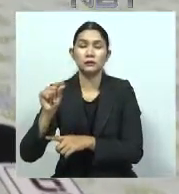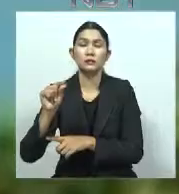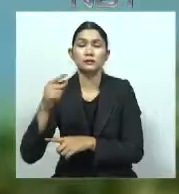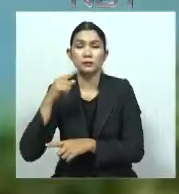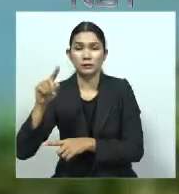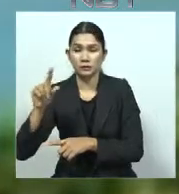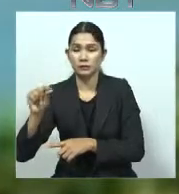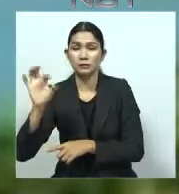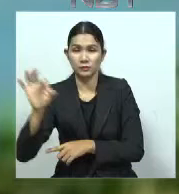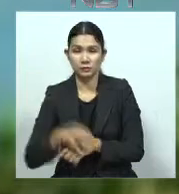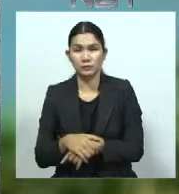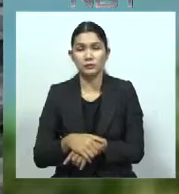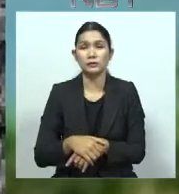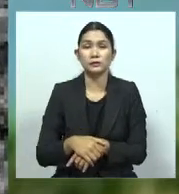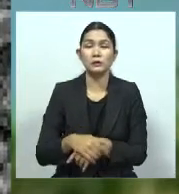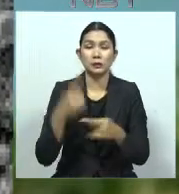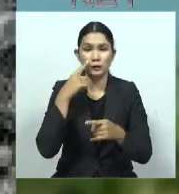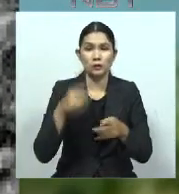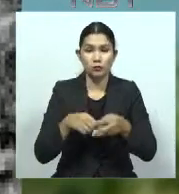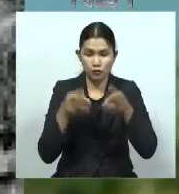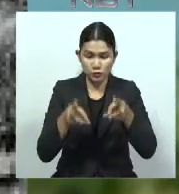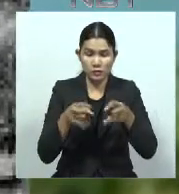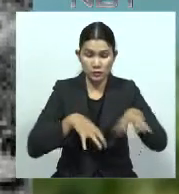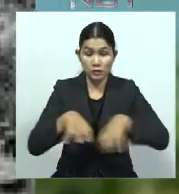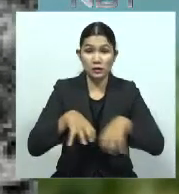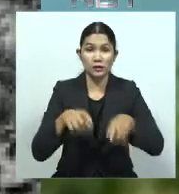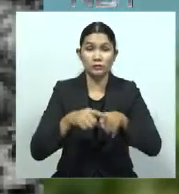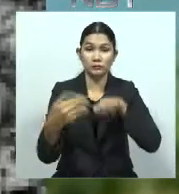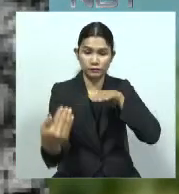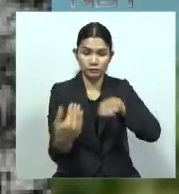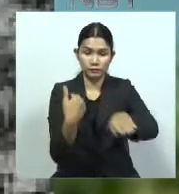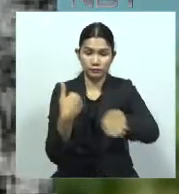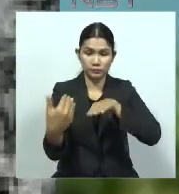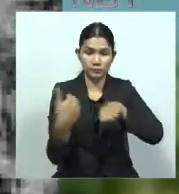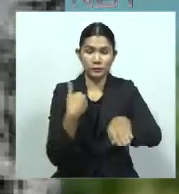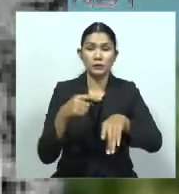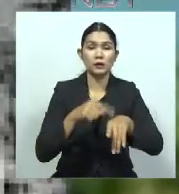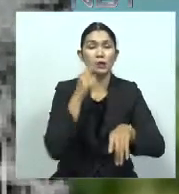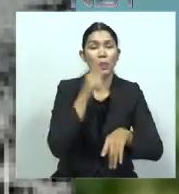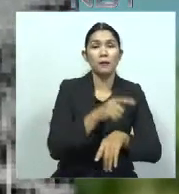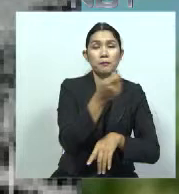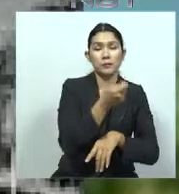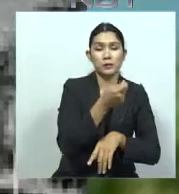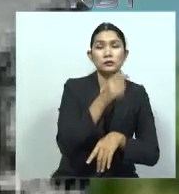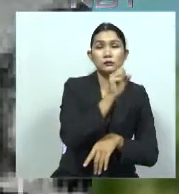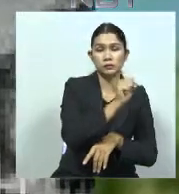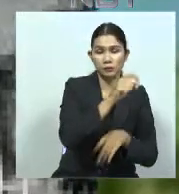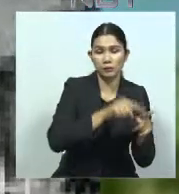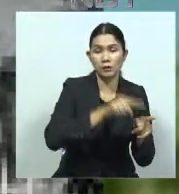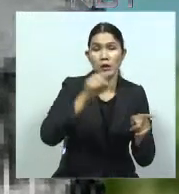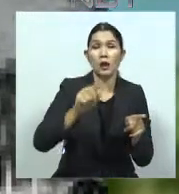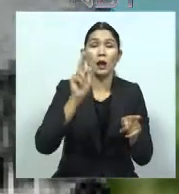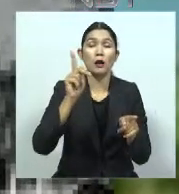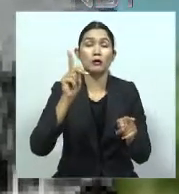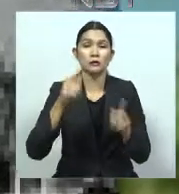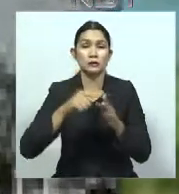25 กันยายน 2529การก่อสร้างเป็นแบบ2ช่องจราจรโดยเชื่อมฝั่งน้ำกระจายอำเภอเมืองสงขลากับฝั่งบ้านเขาเขียวอำเภ